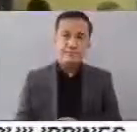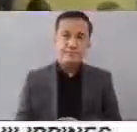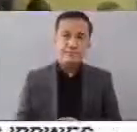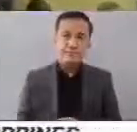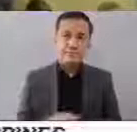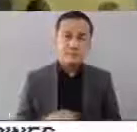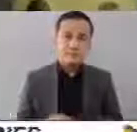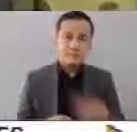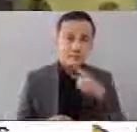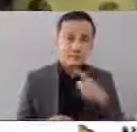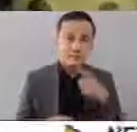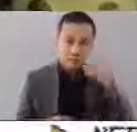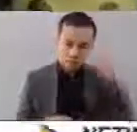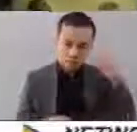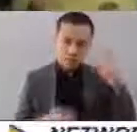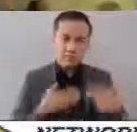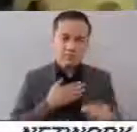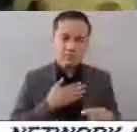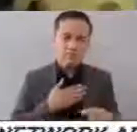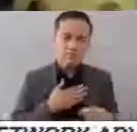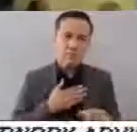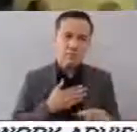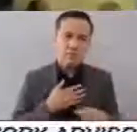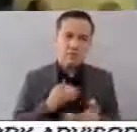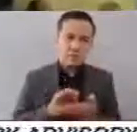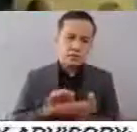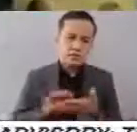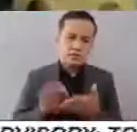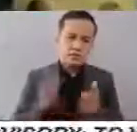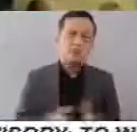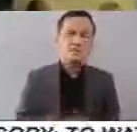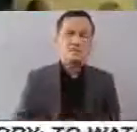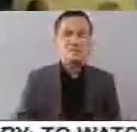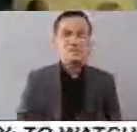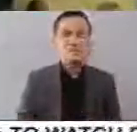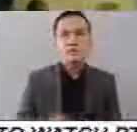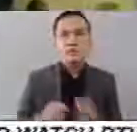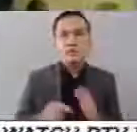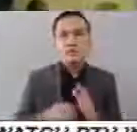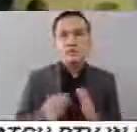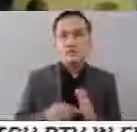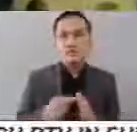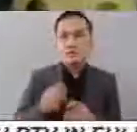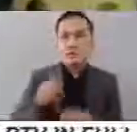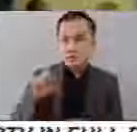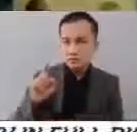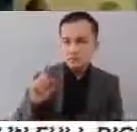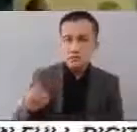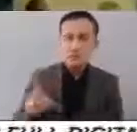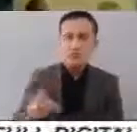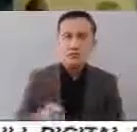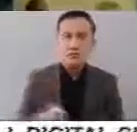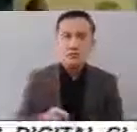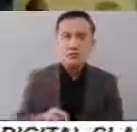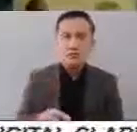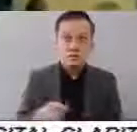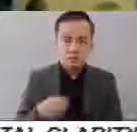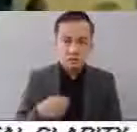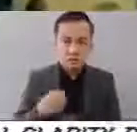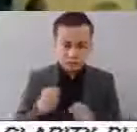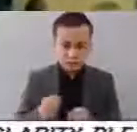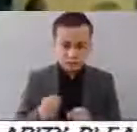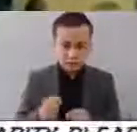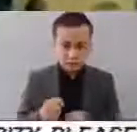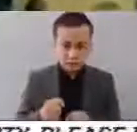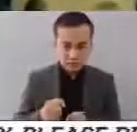mga niluluto namin na kailangan po namin ng asukal, mantika. Malaking bagay po ang 1,000, marami